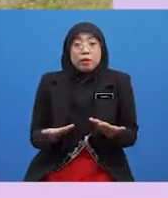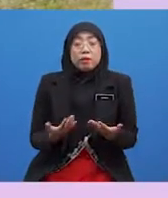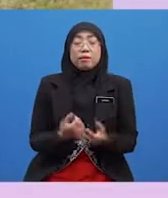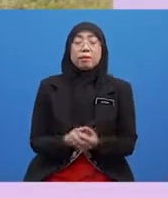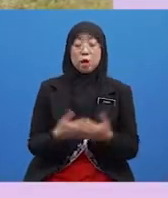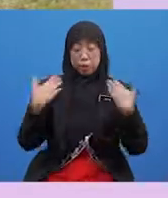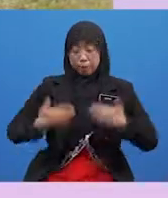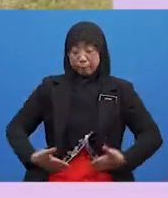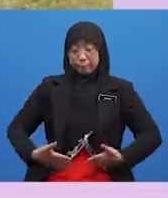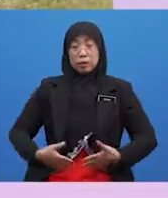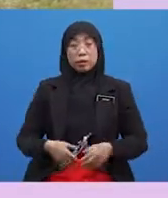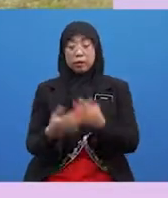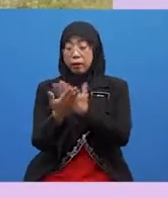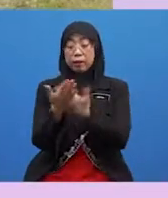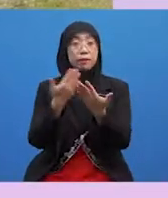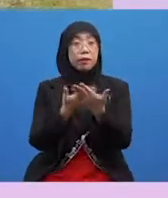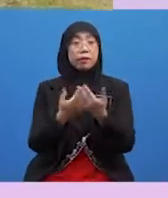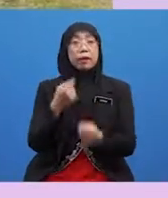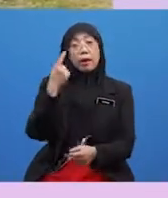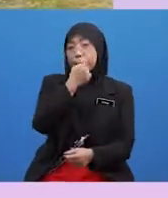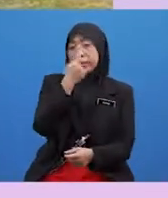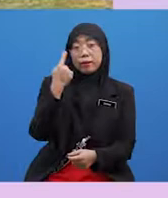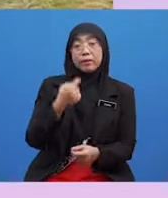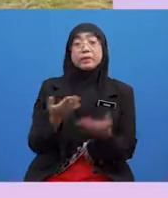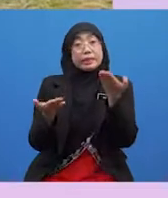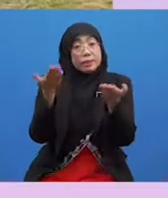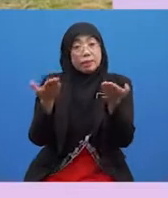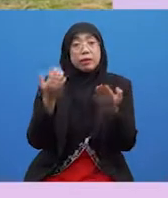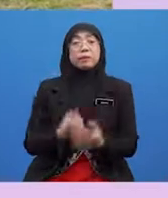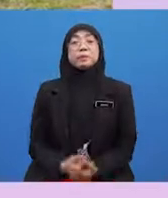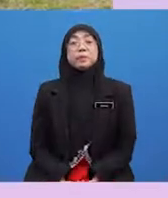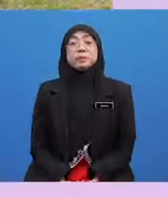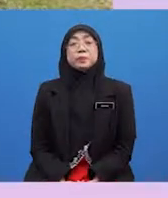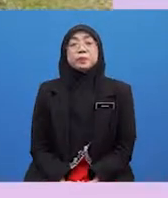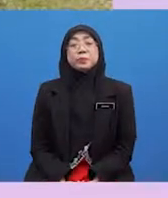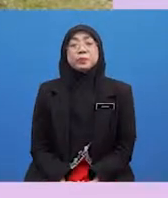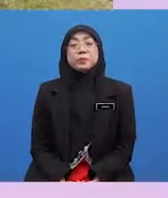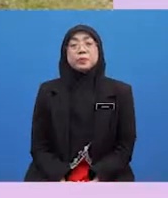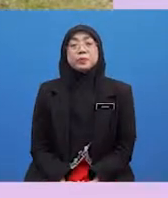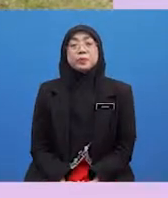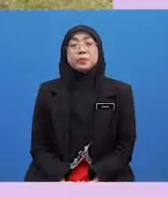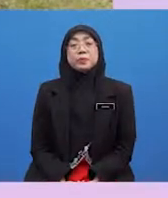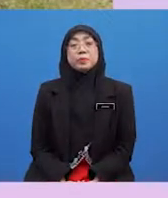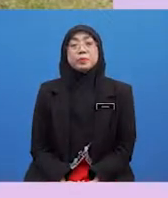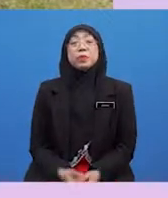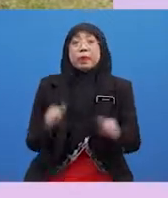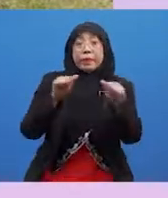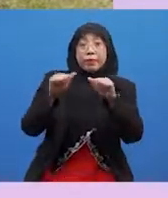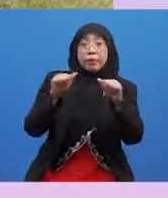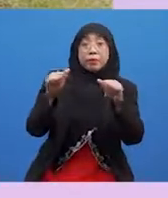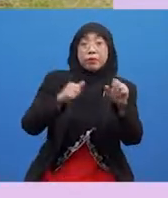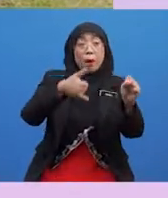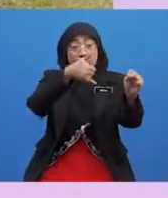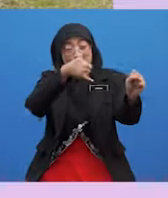dan badan perlu pegun untuk mencari keseimbangan. Aktiviti memanah dapat melatih